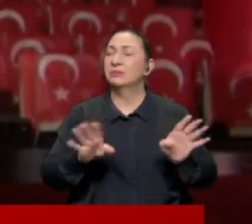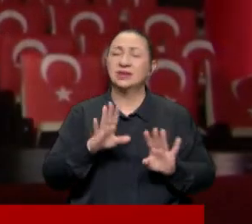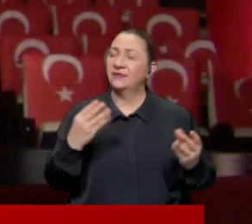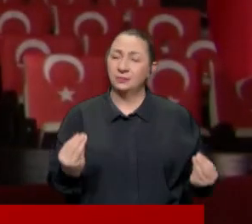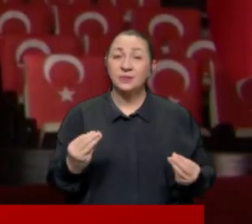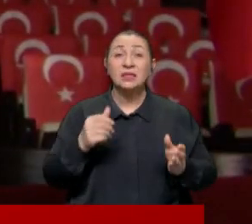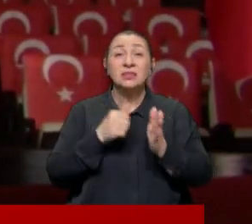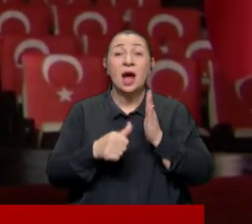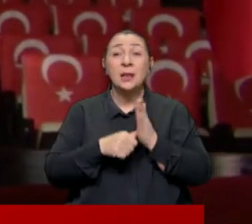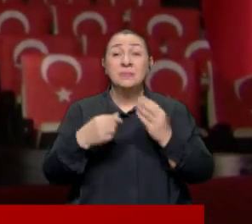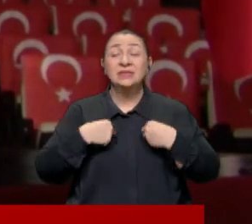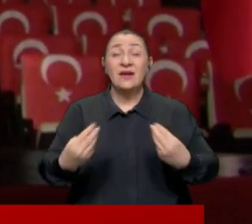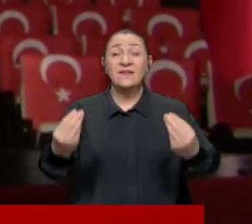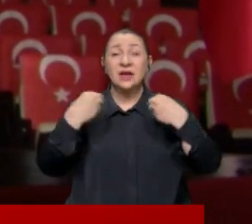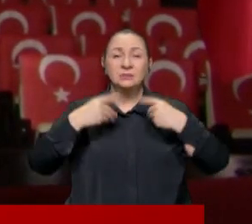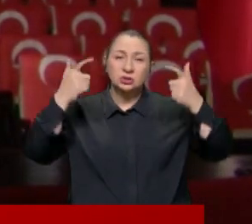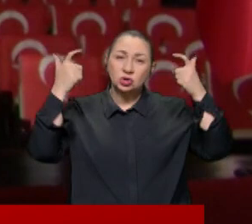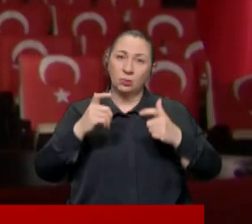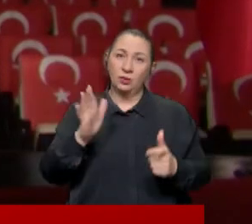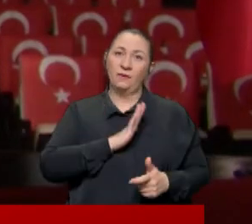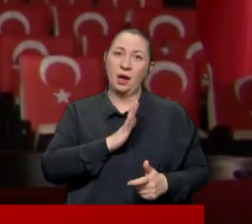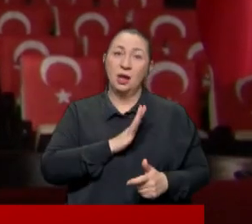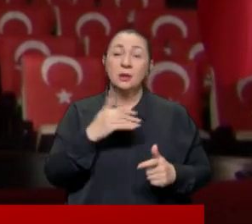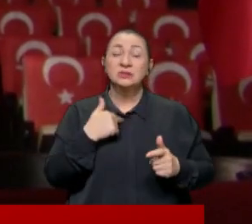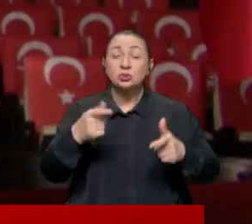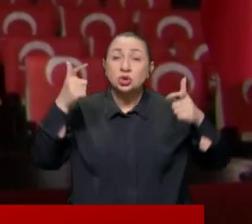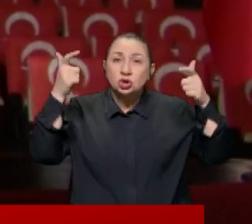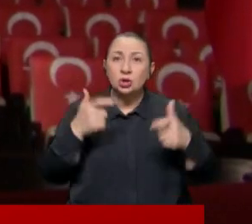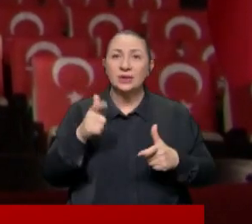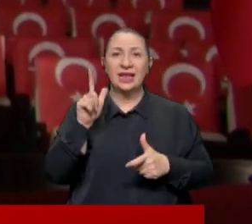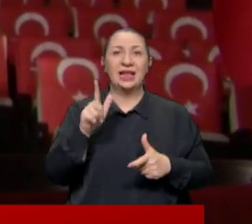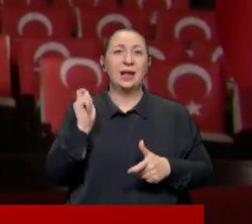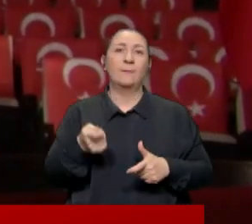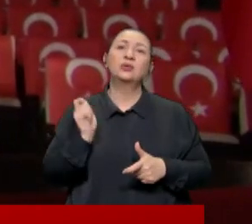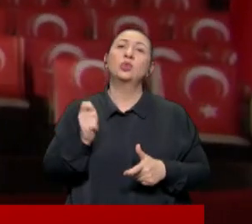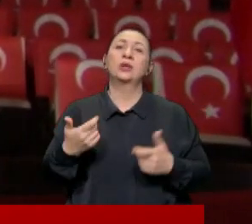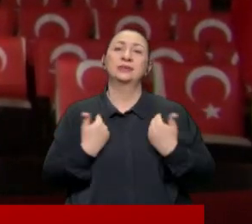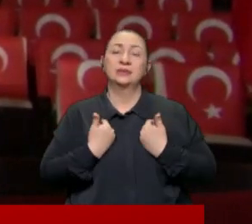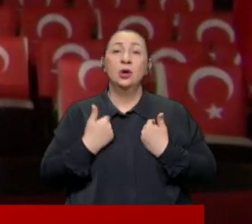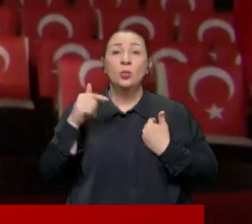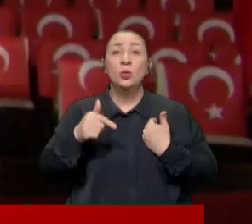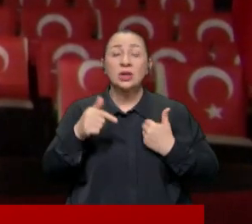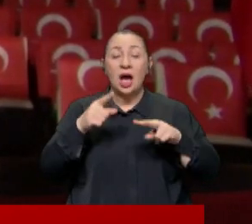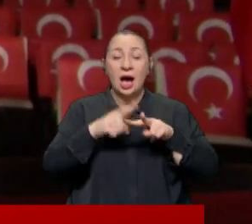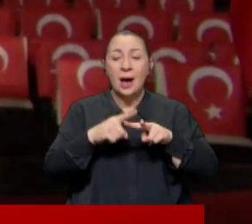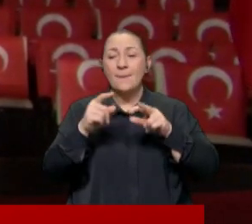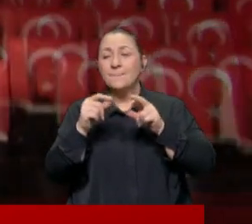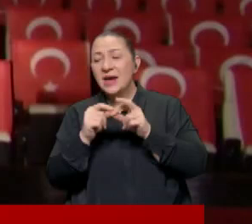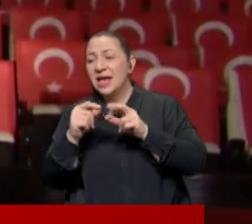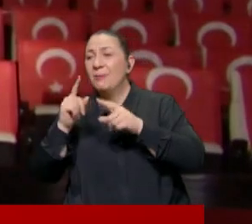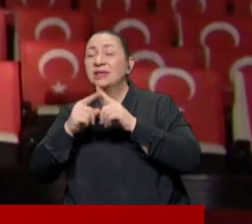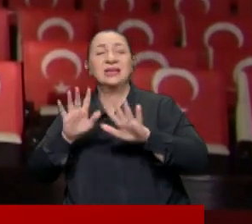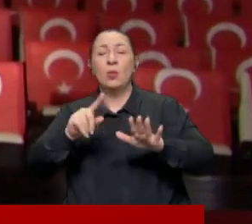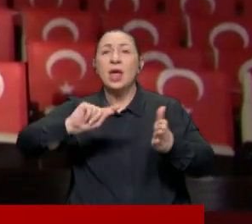efendim. Tarihin bize yüklediği bir sorumluluk var. Ve biz bu sorumluluğun gereğini yapmak zorundayız. Burada A partisi, B partisi yoktur.